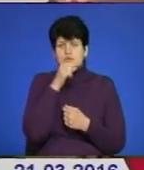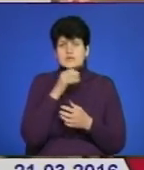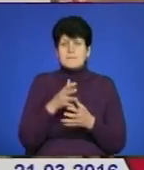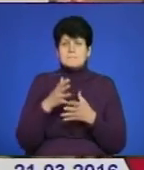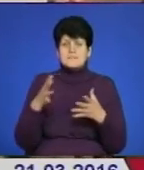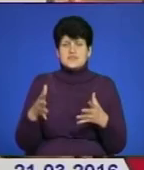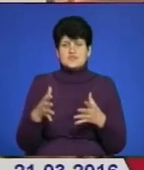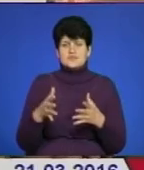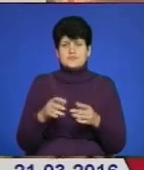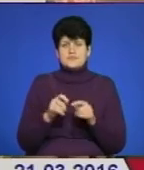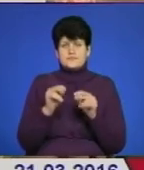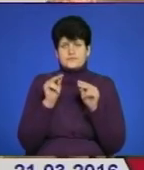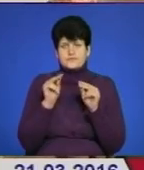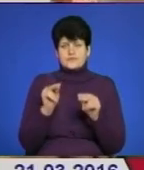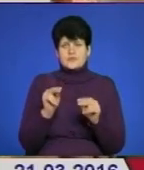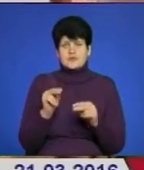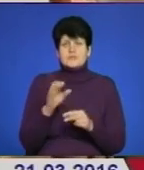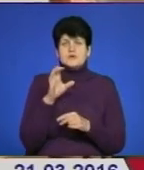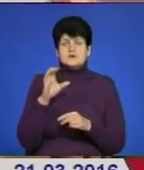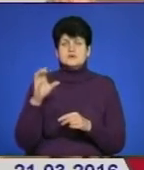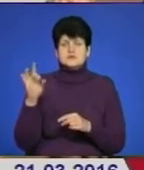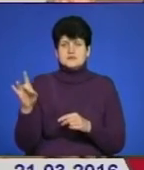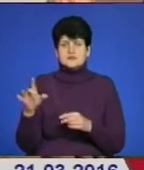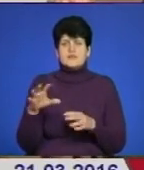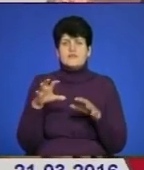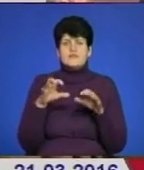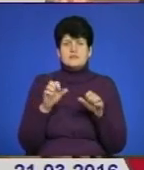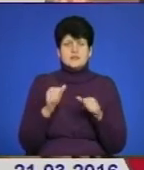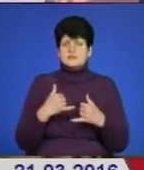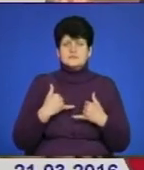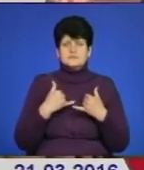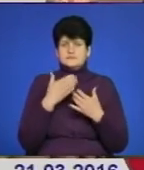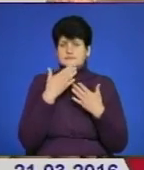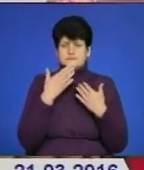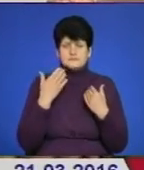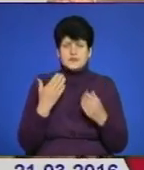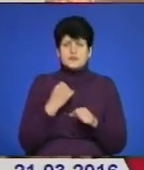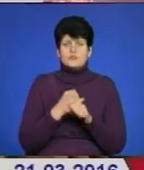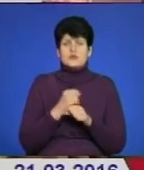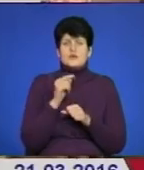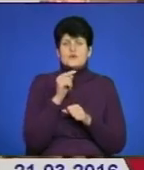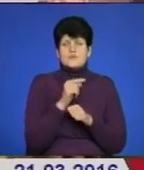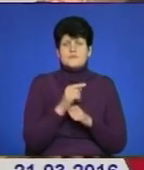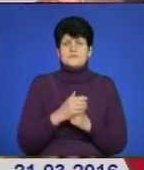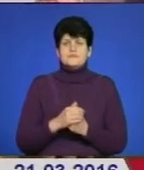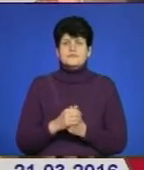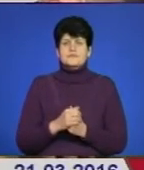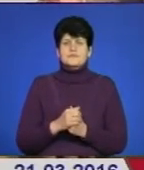відкрито, тому що радянська влада не толерувала його, робила його